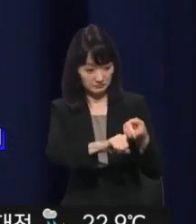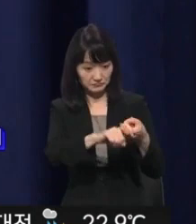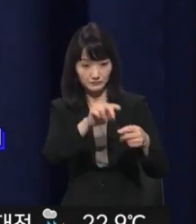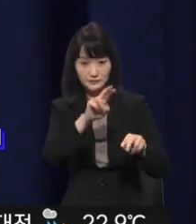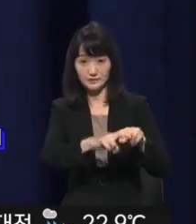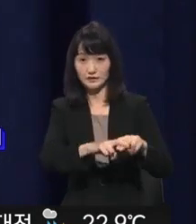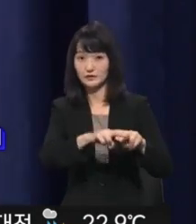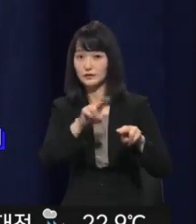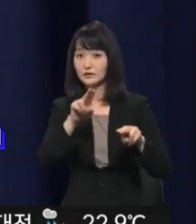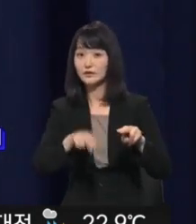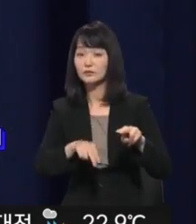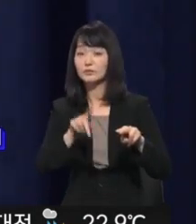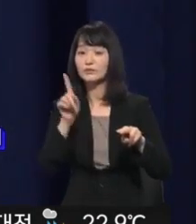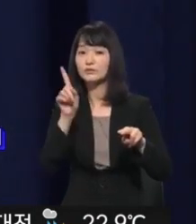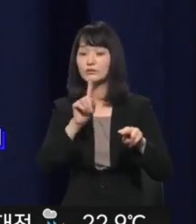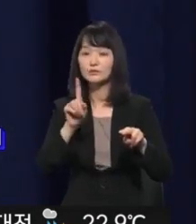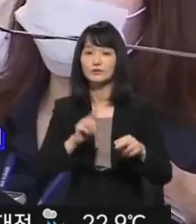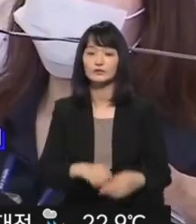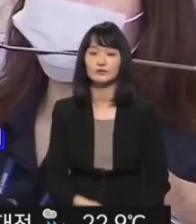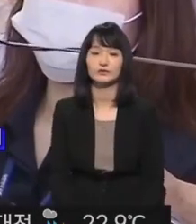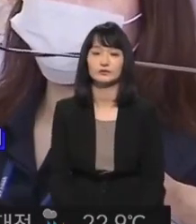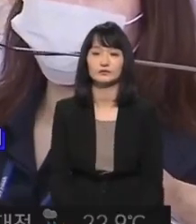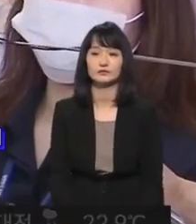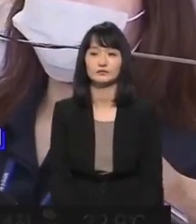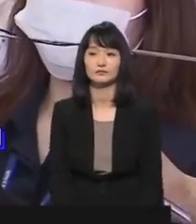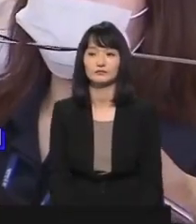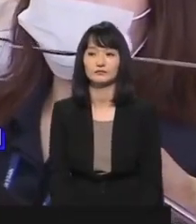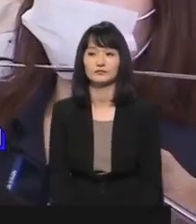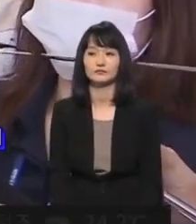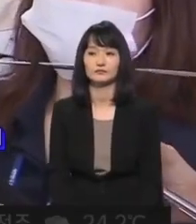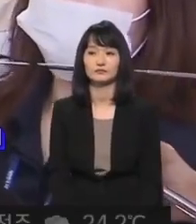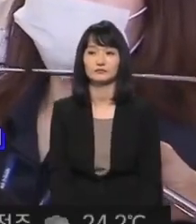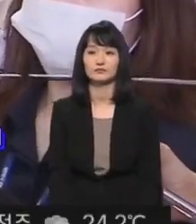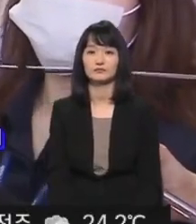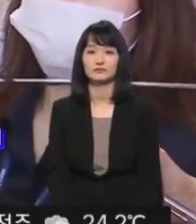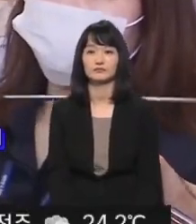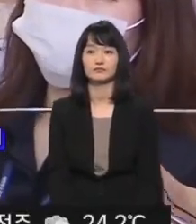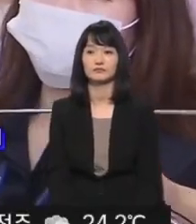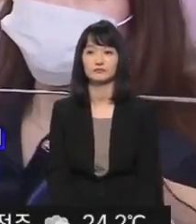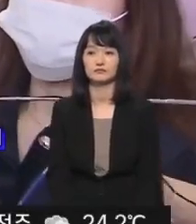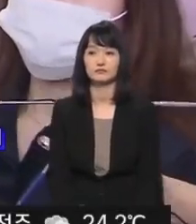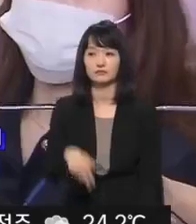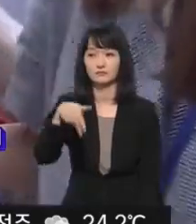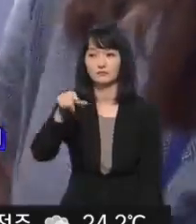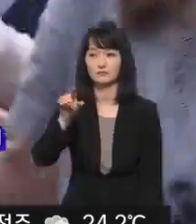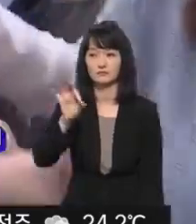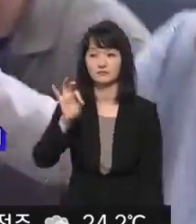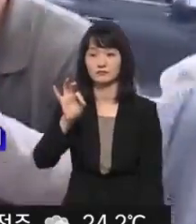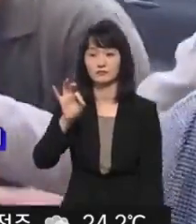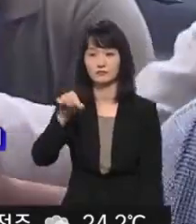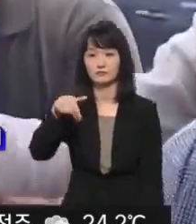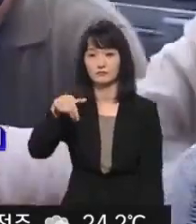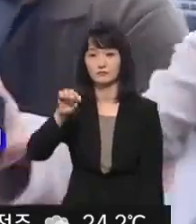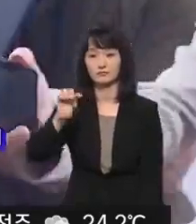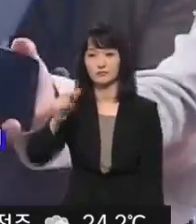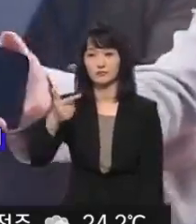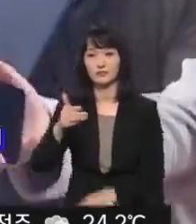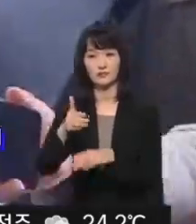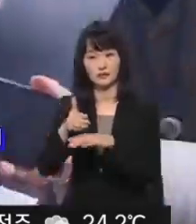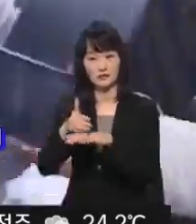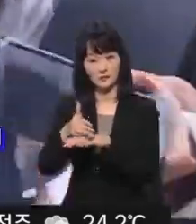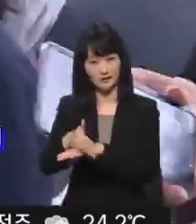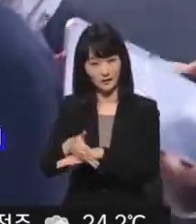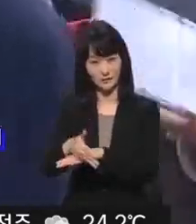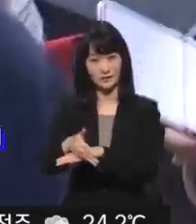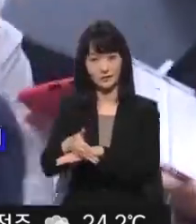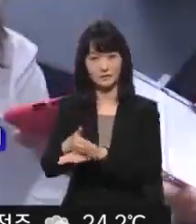것이고 어떻게 새끼 됩니다 해야됨 제 오늘 전 뉴스를 듣고 그래도 늦게나마 만 시타 이지만 어쨌든 저렇게 차분한